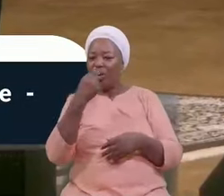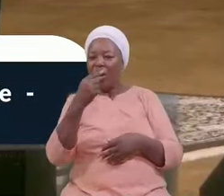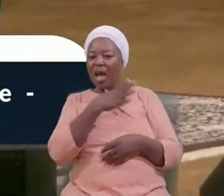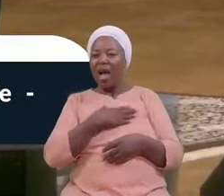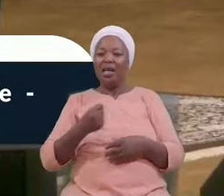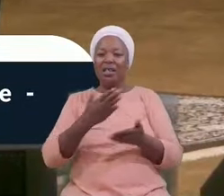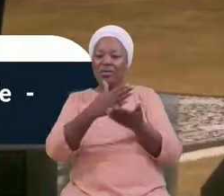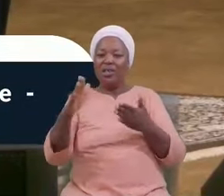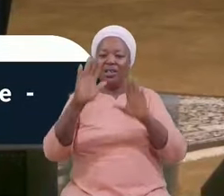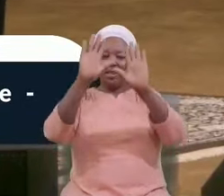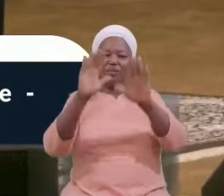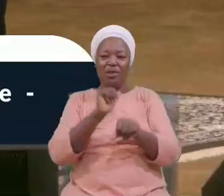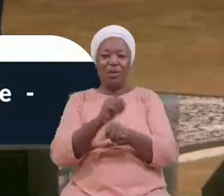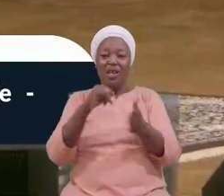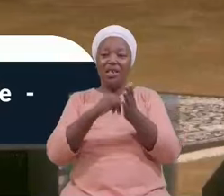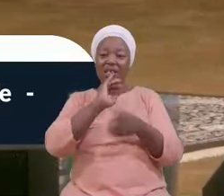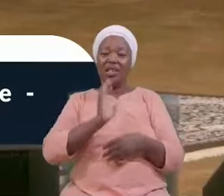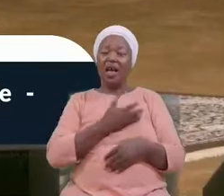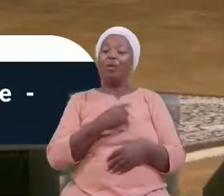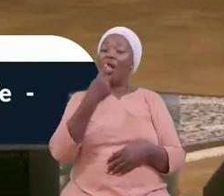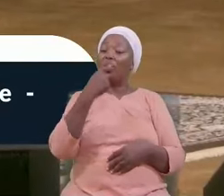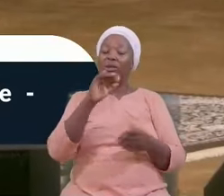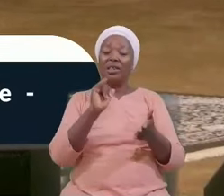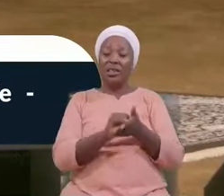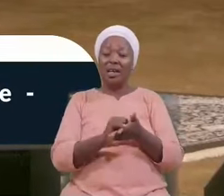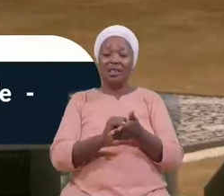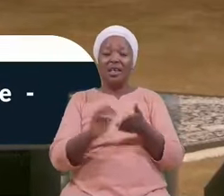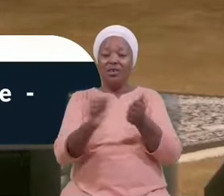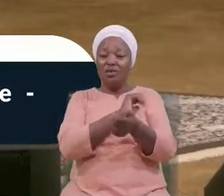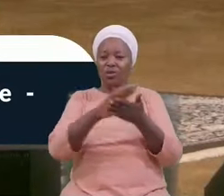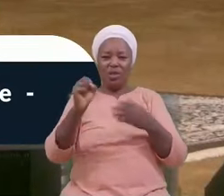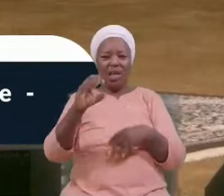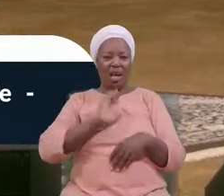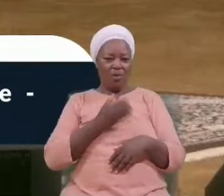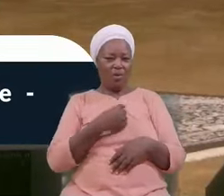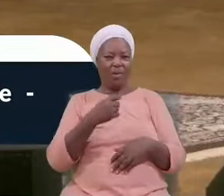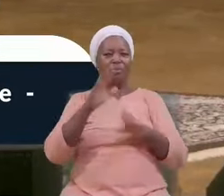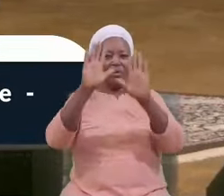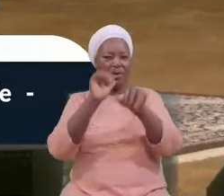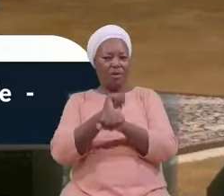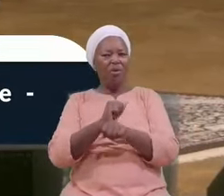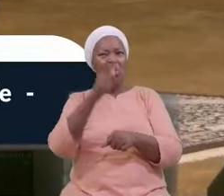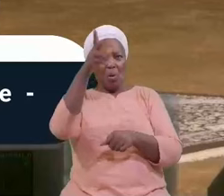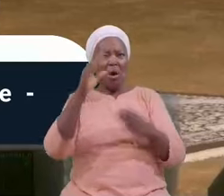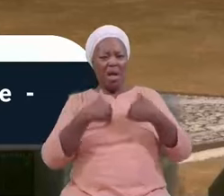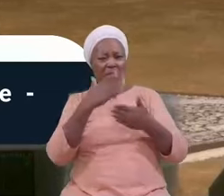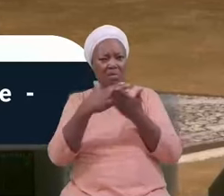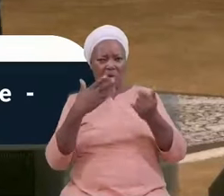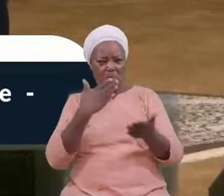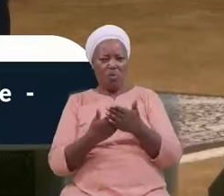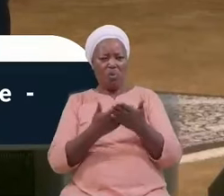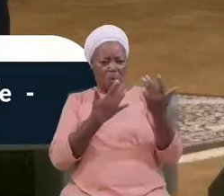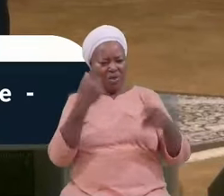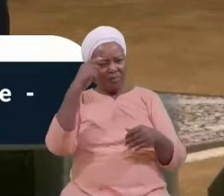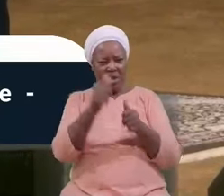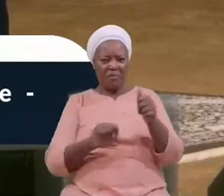vie. Dieu a quelque chose de bon qui nous attend. Si vous accordez chaque fois avec Dieu, disant